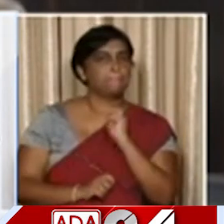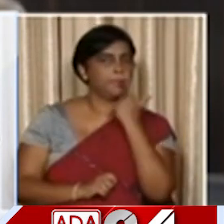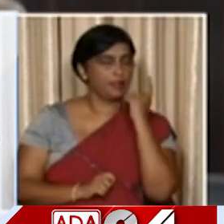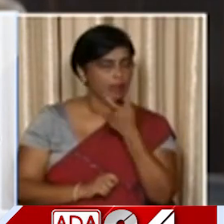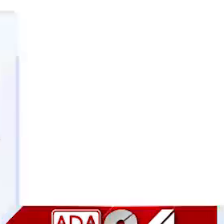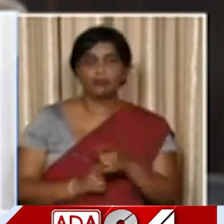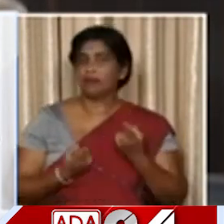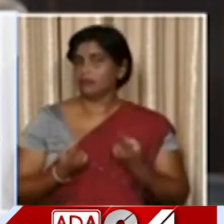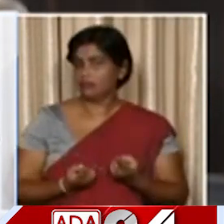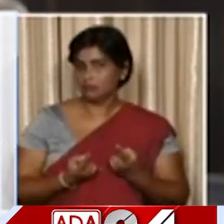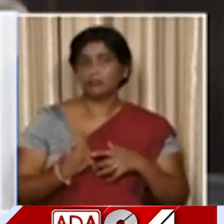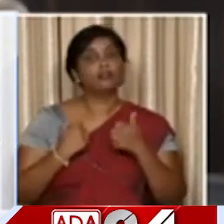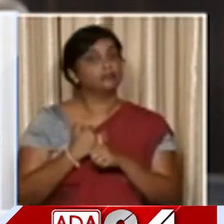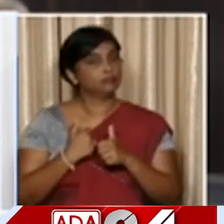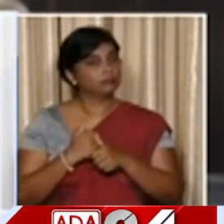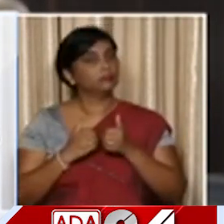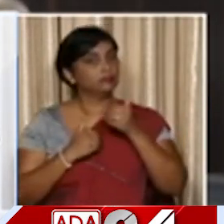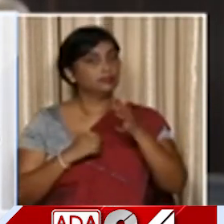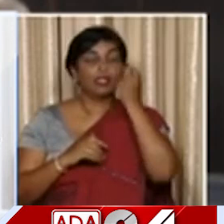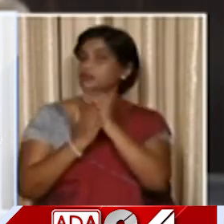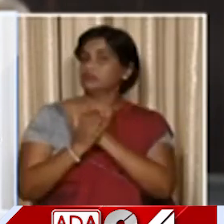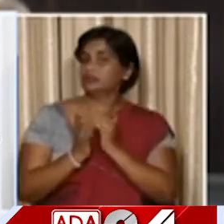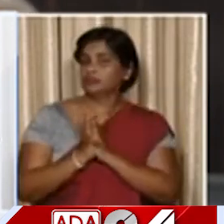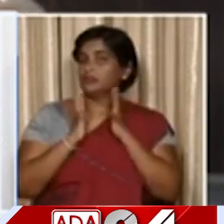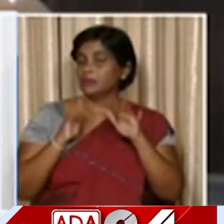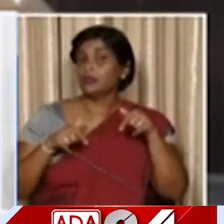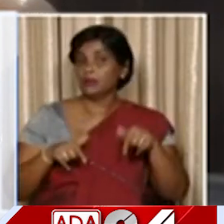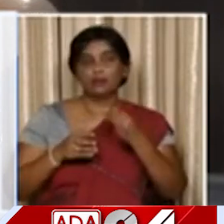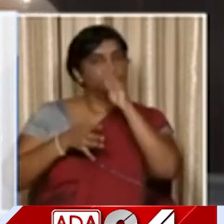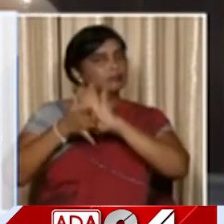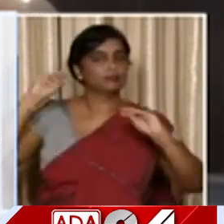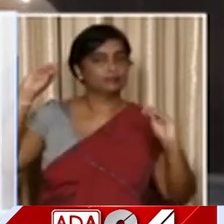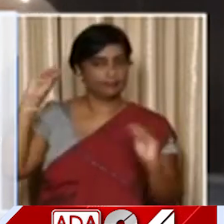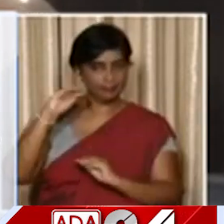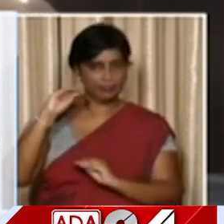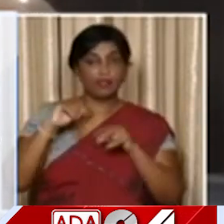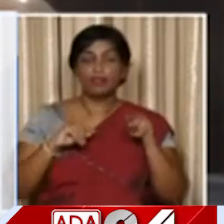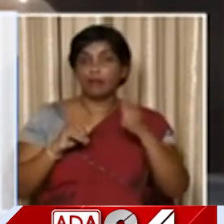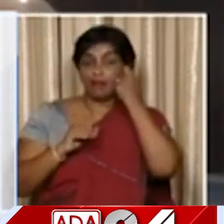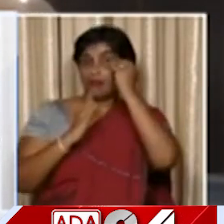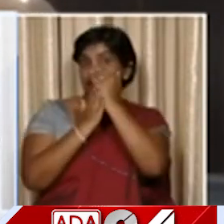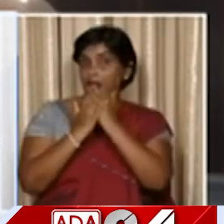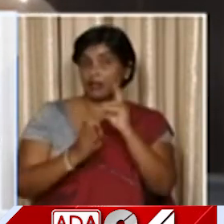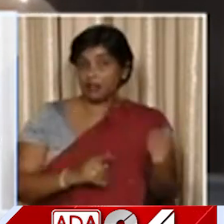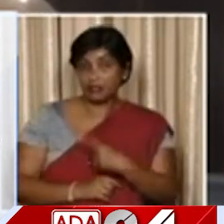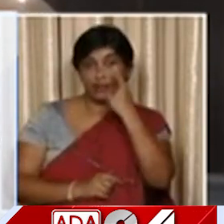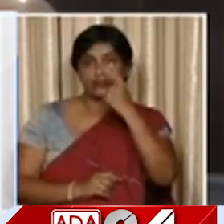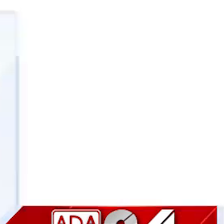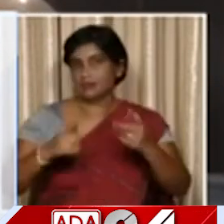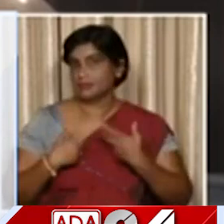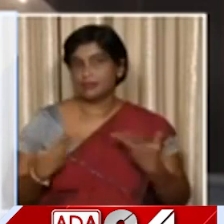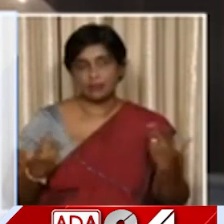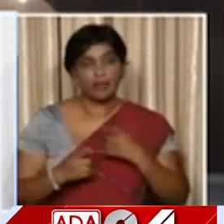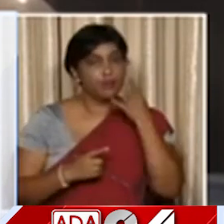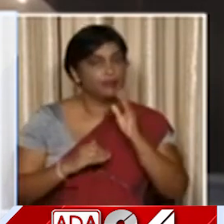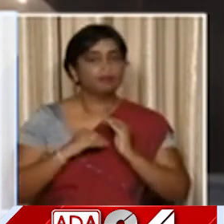මෙම අඩුපාඩු සකස් කර ගැනීමේ යෝජනා ගණනාව මේ අයවැයට අප ඇතුළත් කර තියෙනවා. මෙම යෝජනා එක් රැයකින් ක්‍රියාත්මක කර හැකි නැහැ.